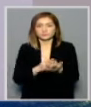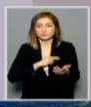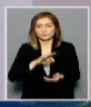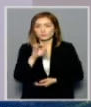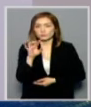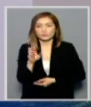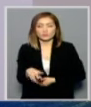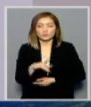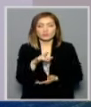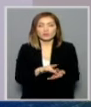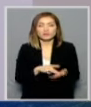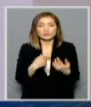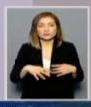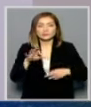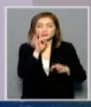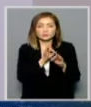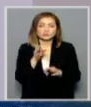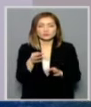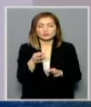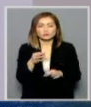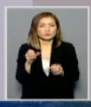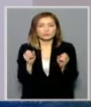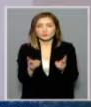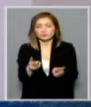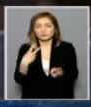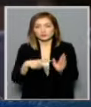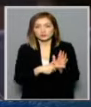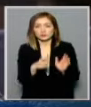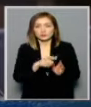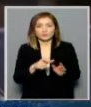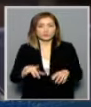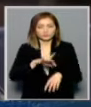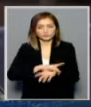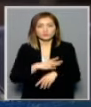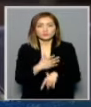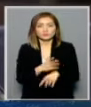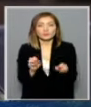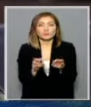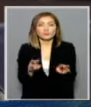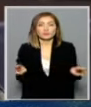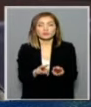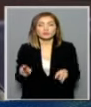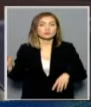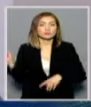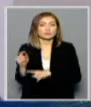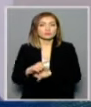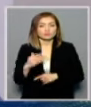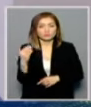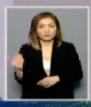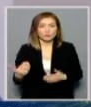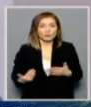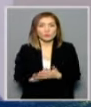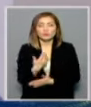облыс орталығында синтетикалық есірткіні сатумен айналысқан 27 тұлға анықталды. Ішкі істер министрінің нұсқауына сәйкес